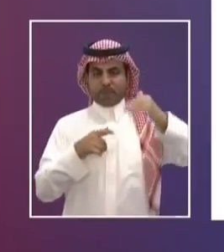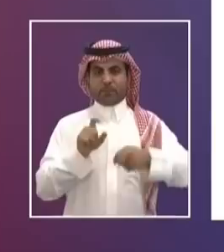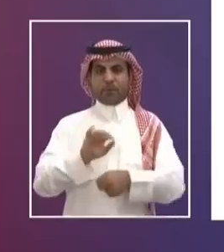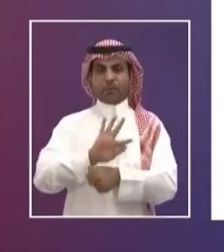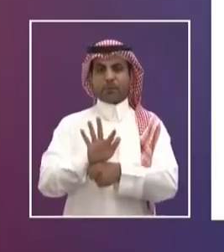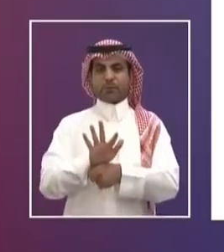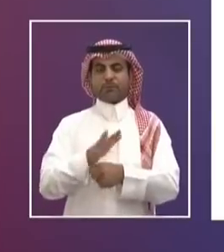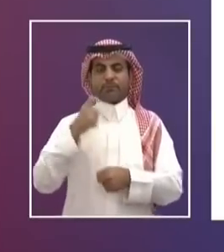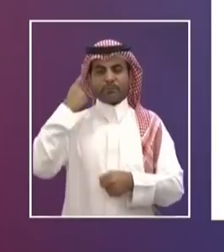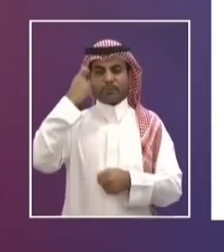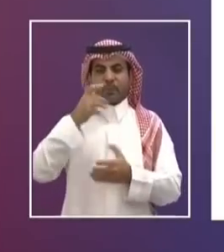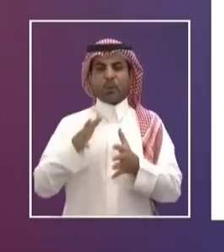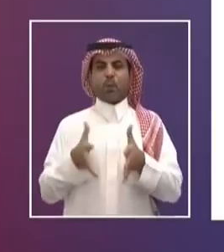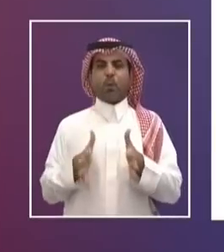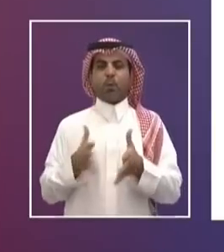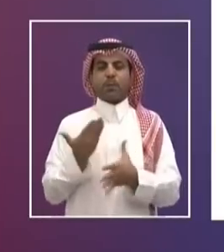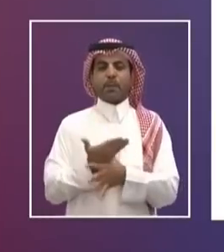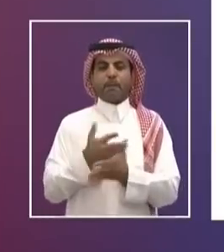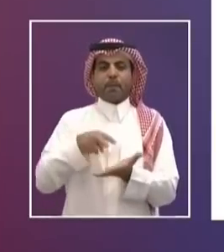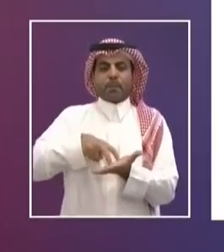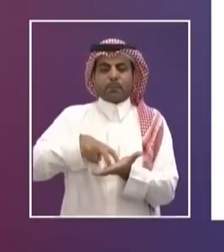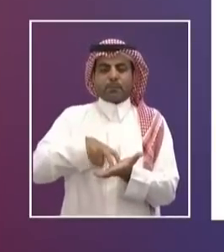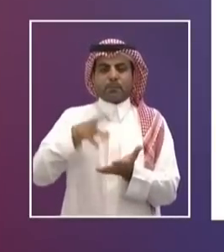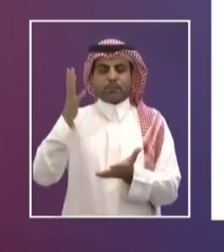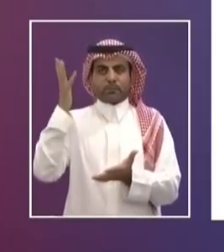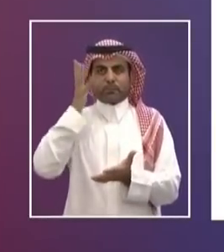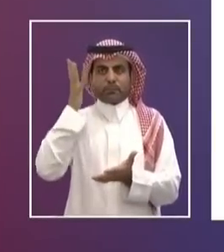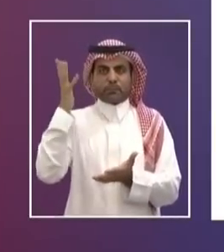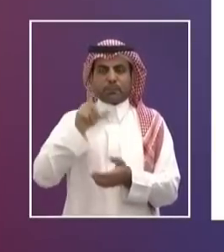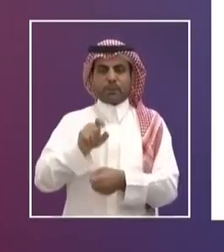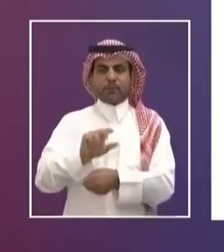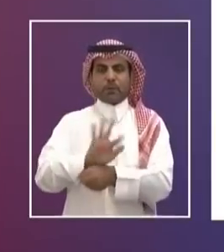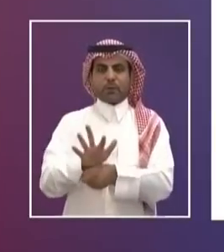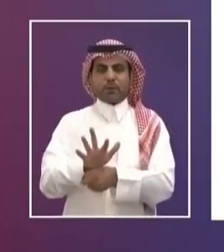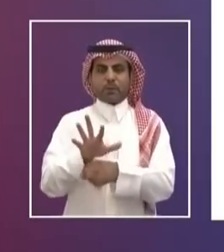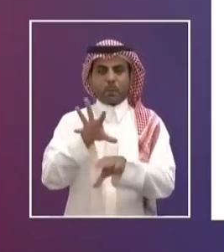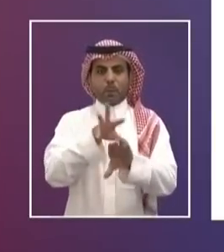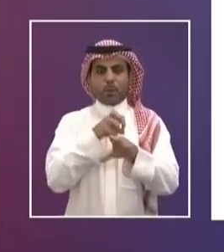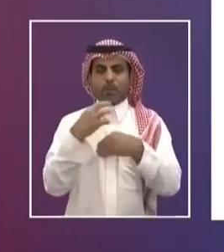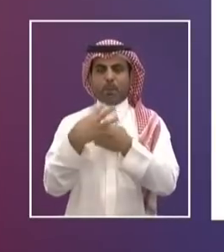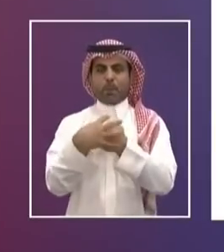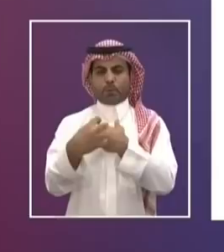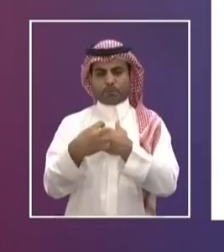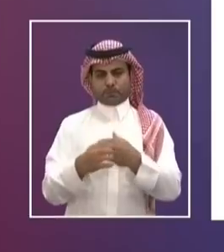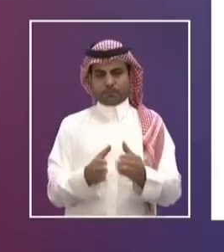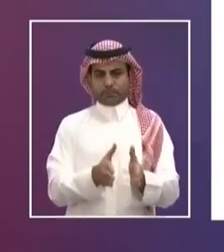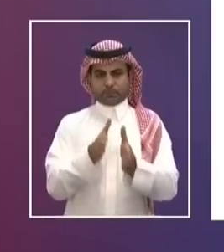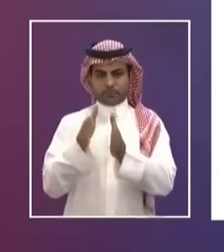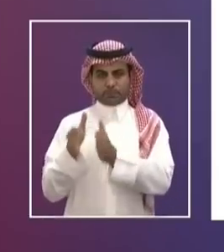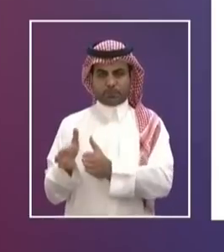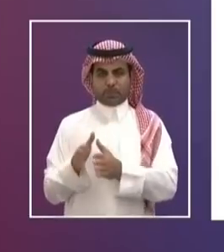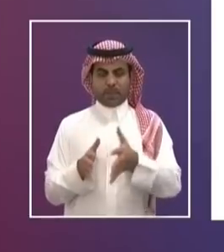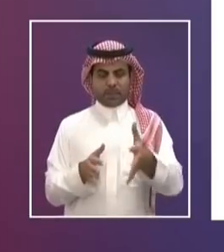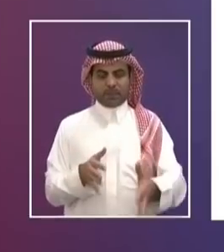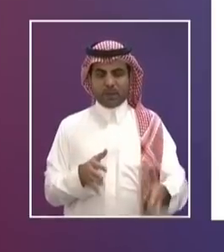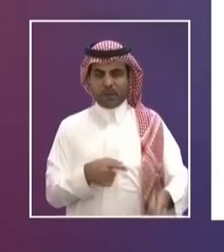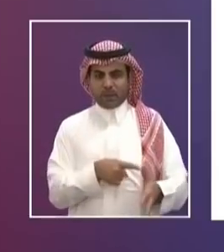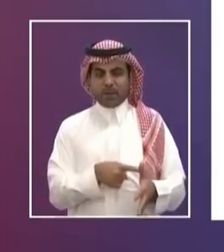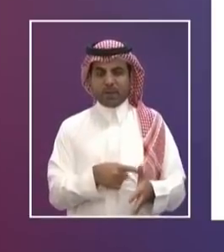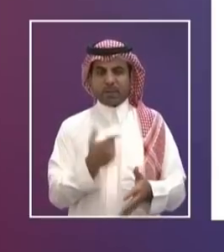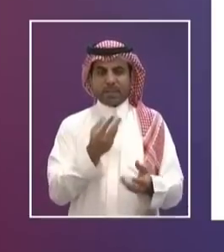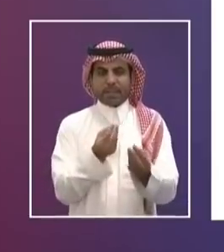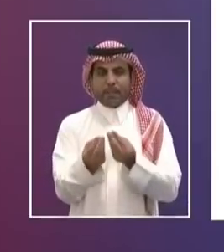أكثر خوفا من الإصابة به أو نقله إلى الآخرين. الآخرين. بالنسبة للأطفال والمراهقين